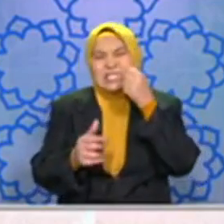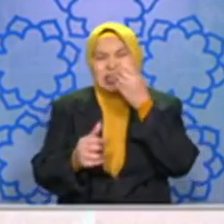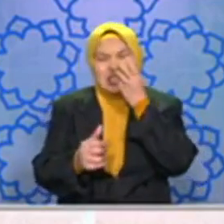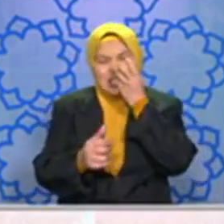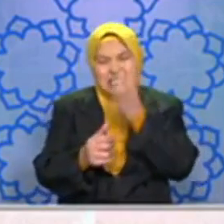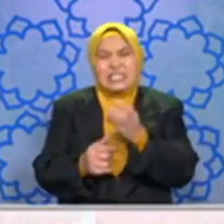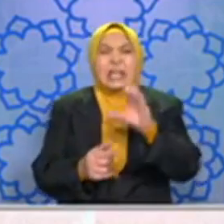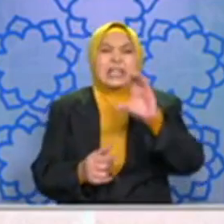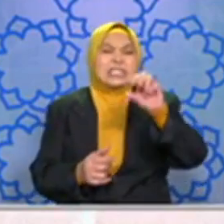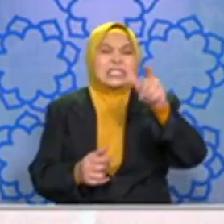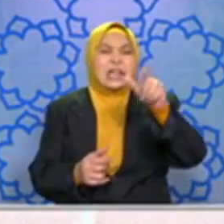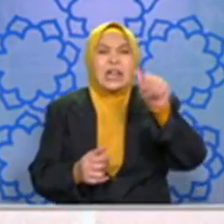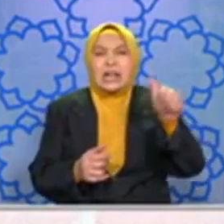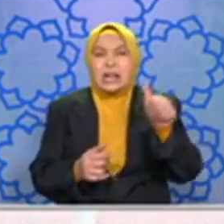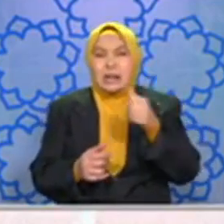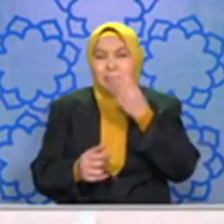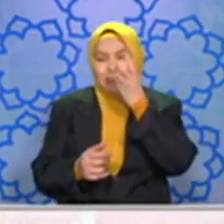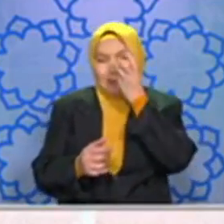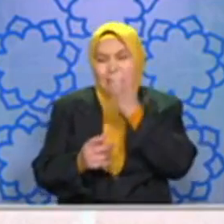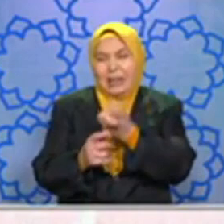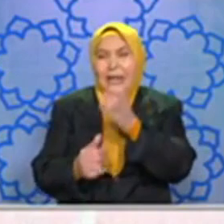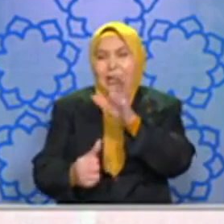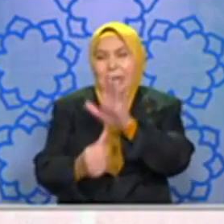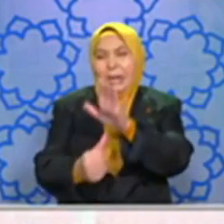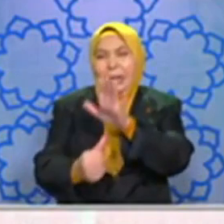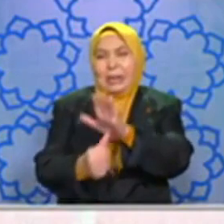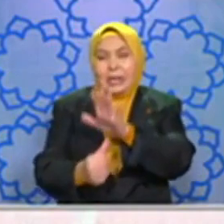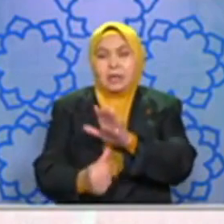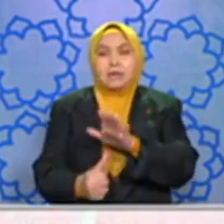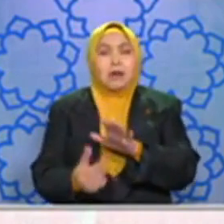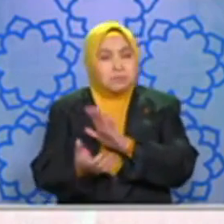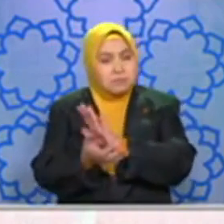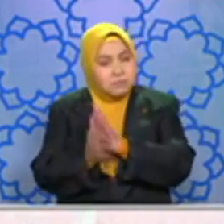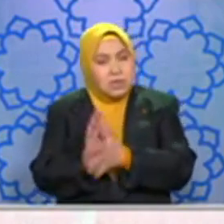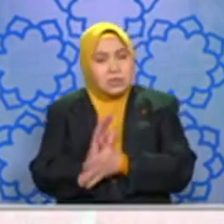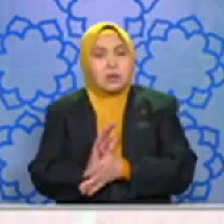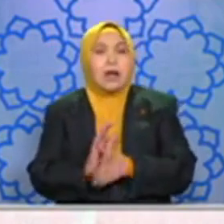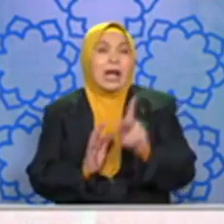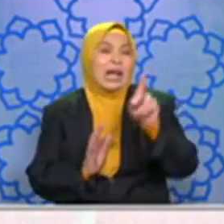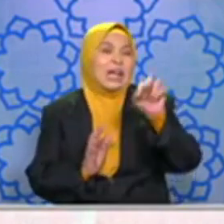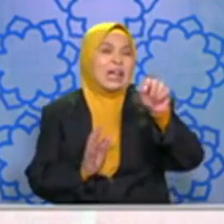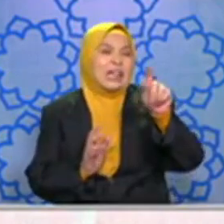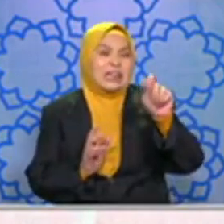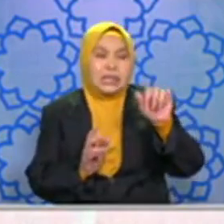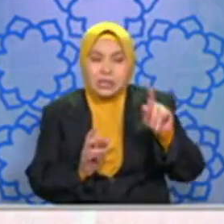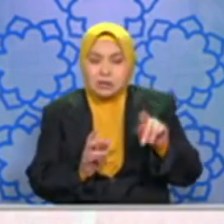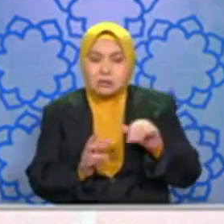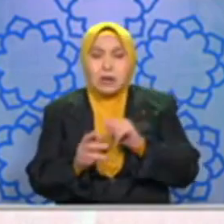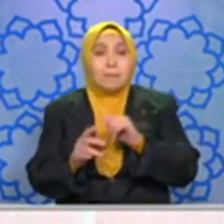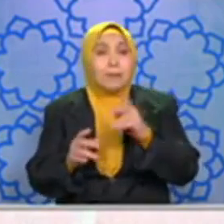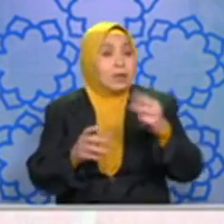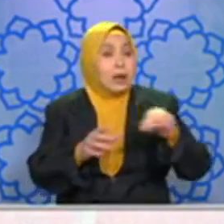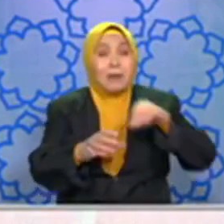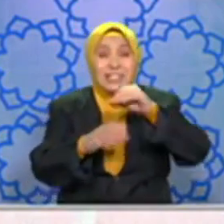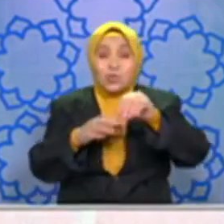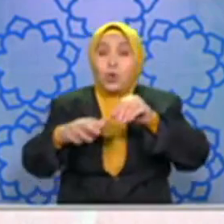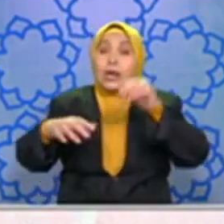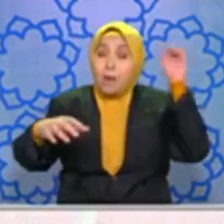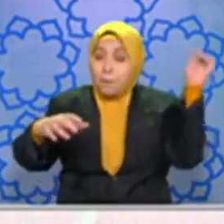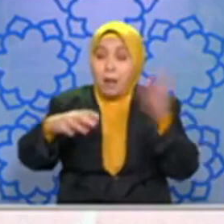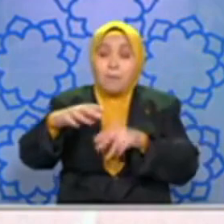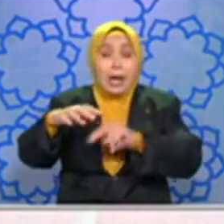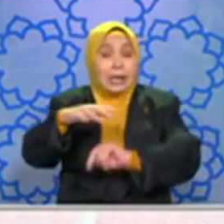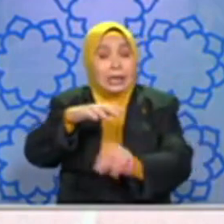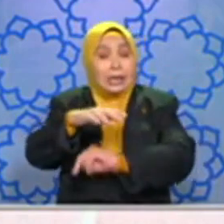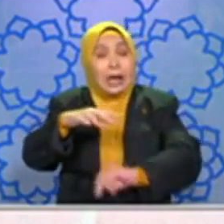dalam Al-Quran. Pada ayat 39 Allah menyatakan maluman madhura, iaitu mereka yang masuk ke neraka jahanam itu bukan